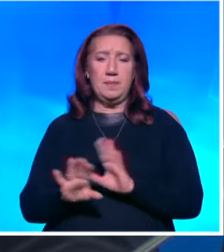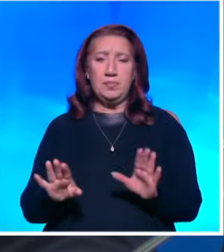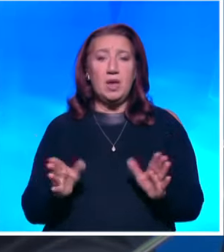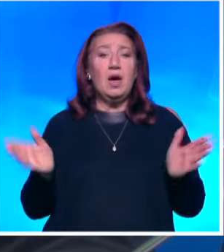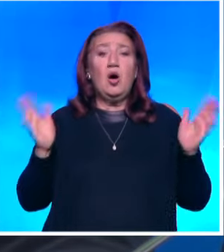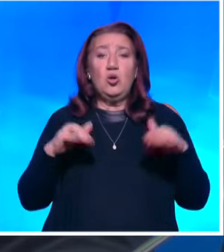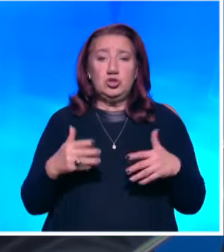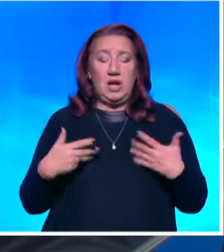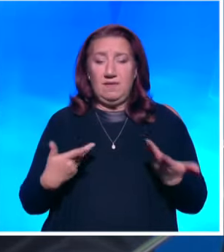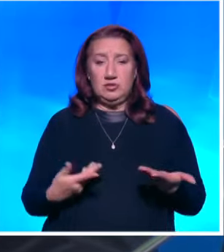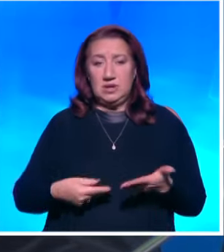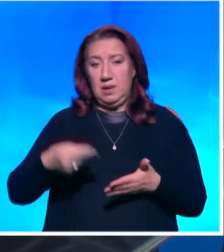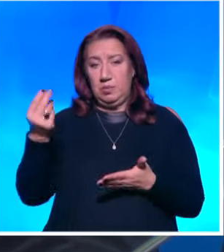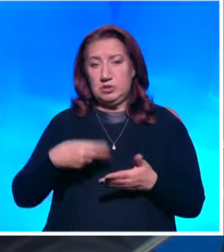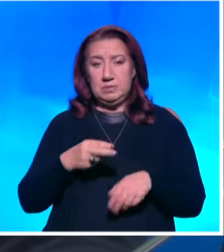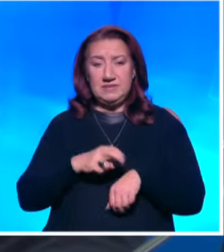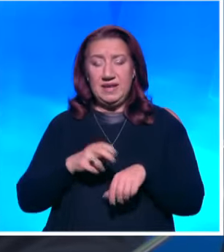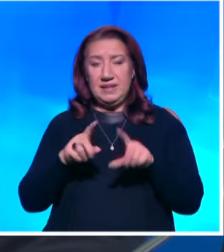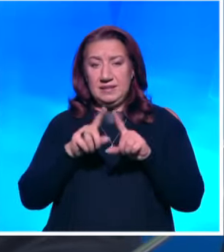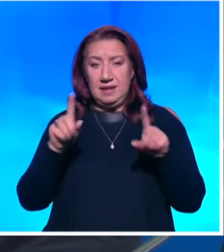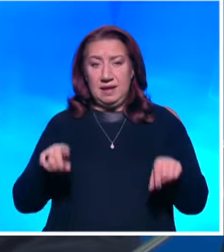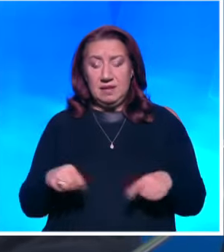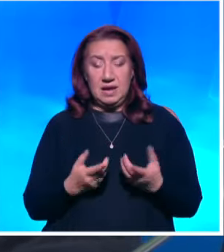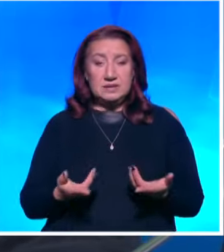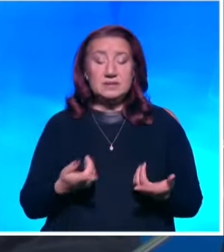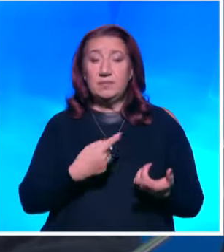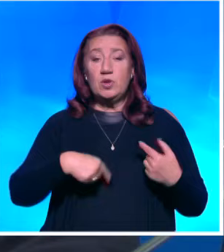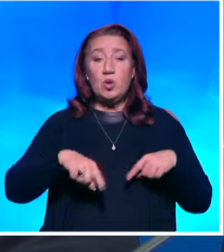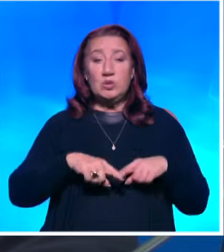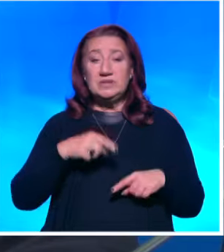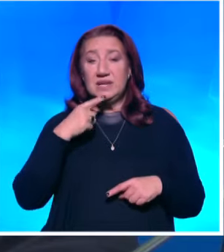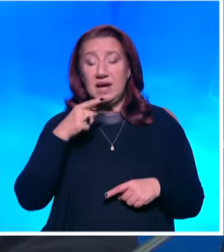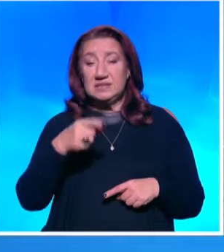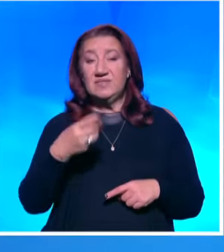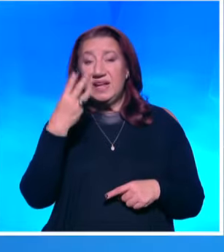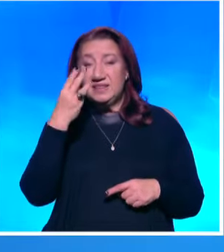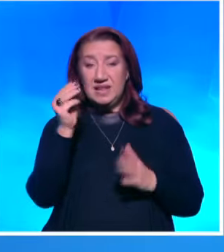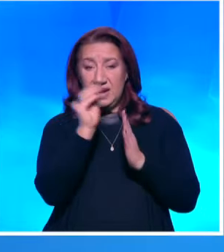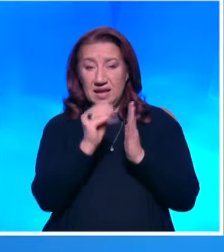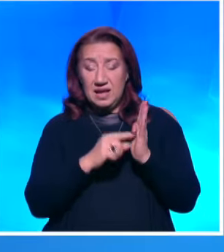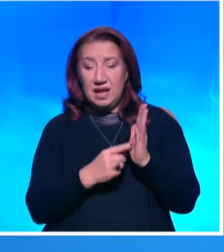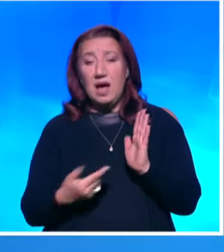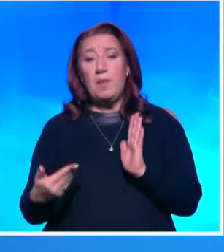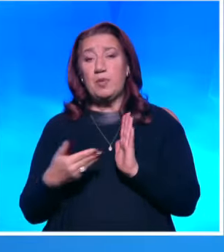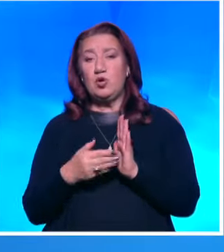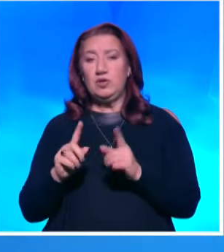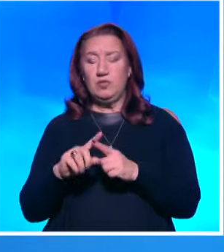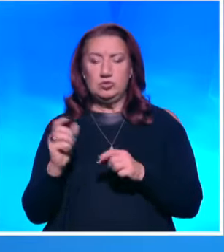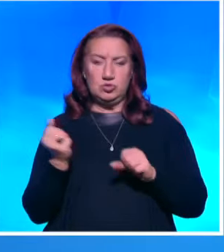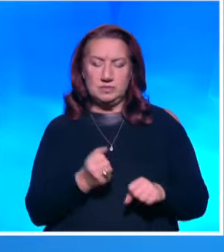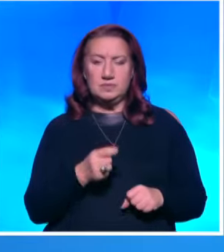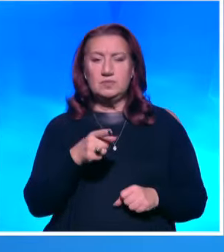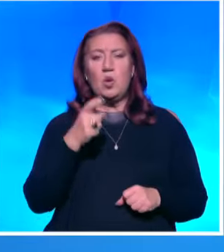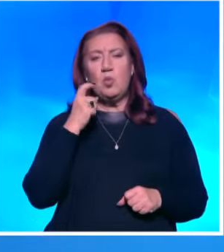да им подписвам декларация която юристите казват три неща са противоконституционни борисов обяви че няма да отиде на